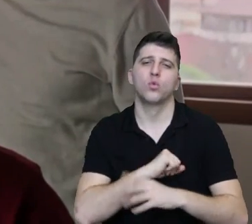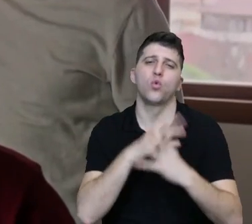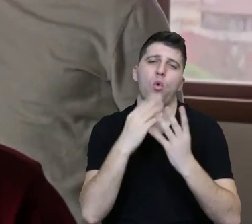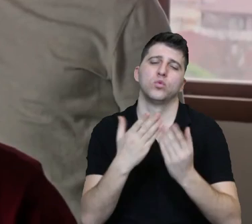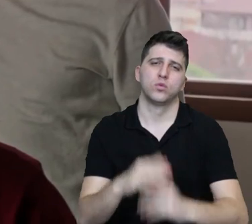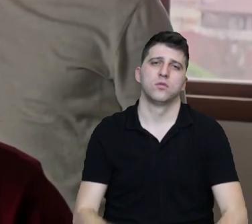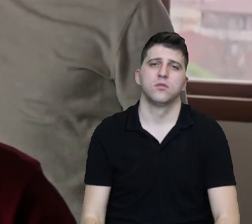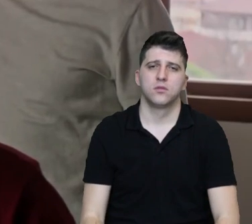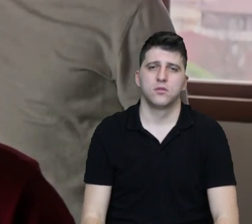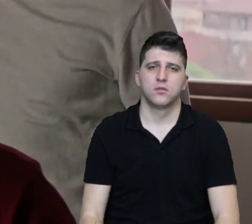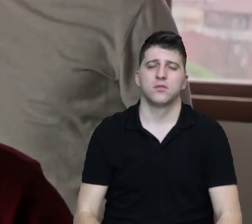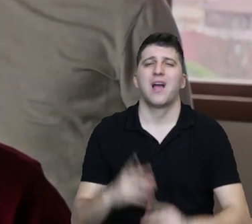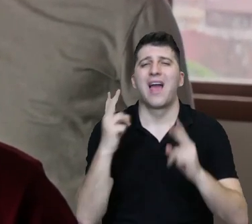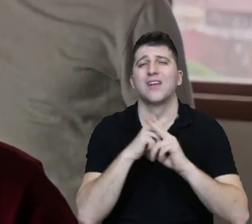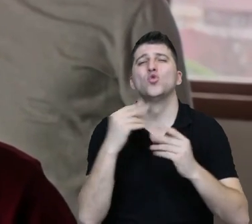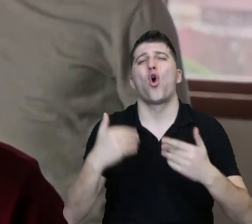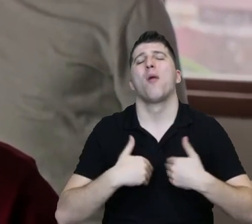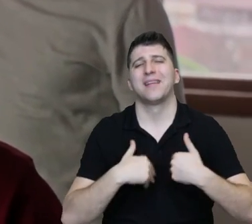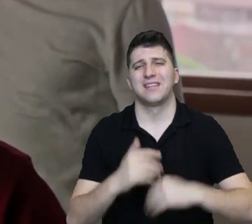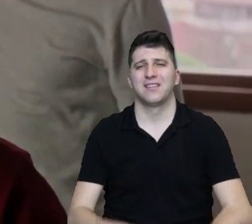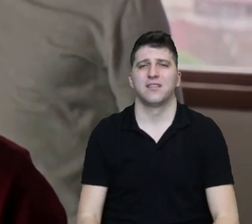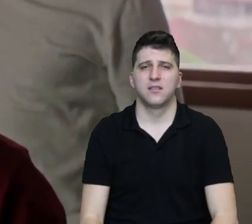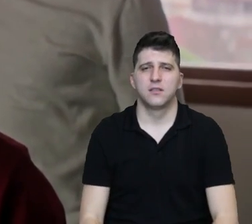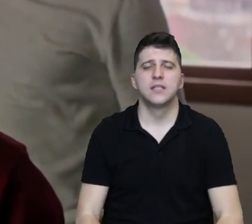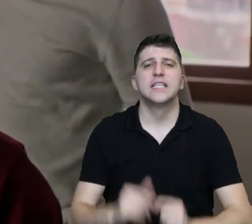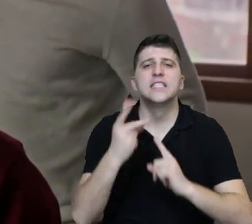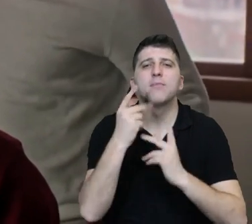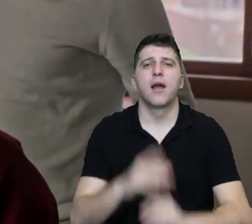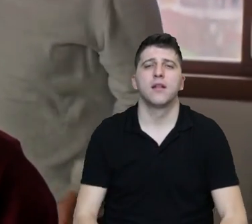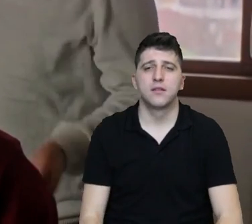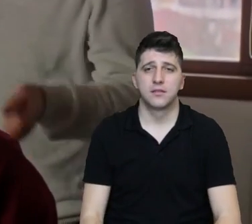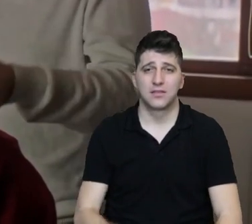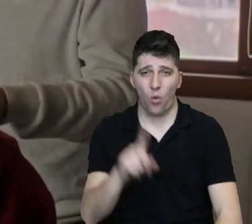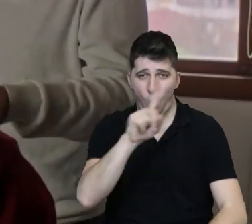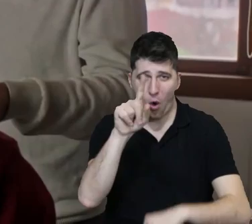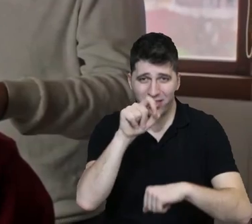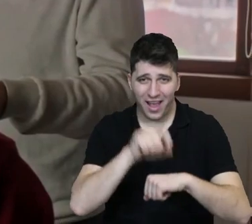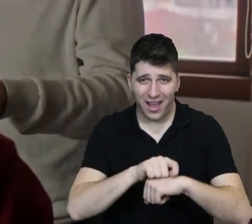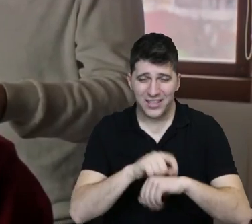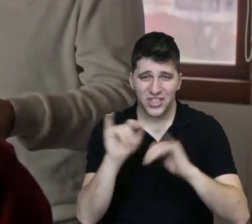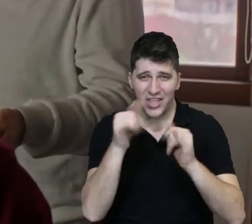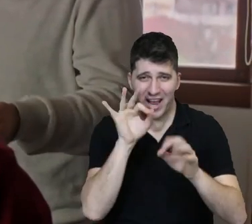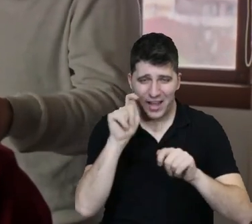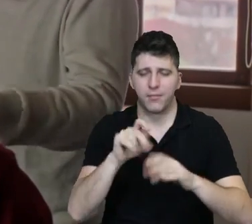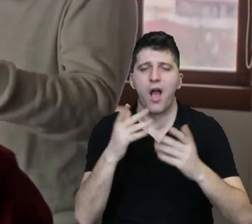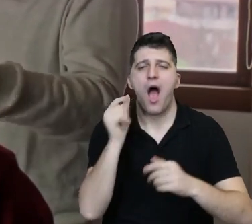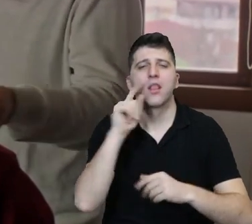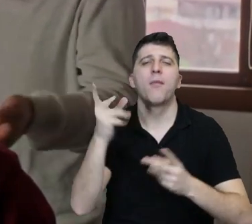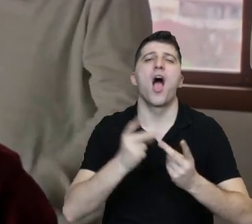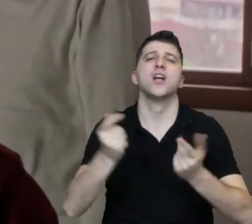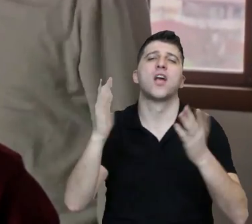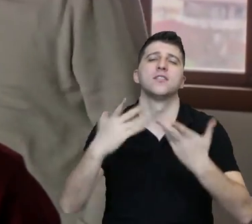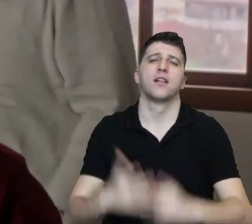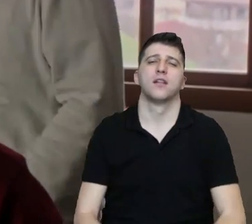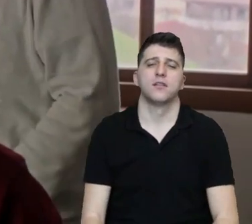oluyorsun yavrum. Ha çok komik. İsmail sen 10 dakika stand-up yap. Zaten adamlar kaçar